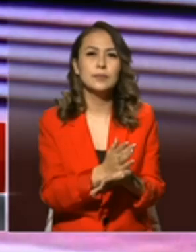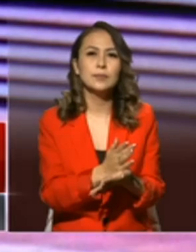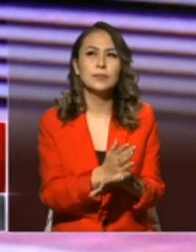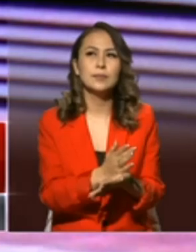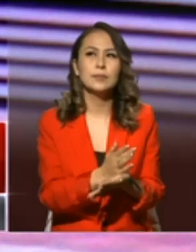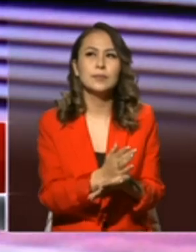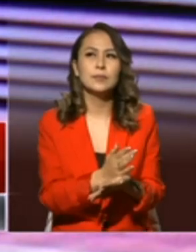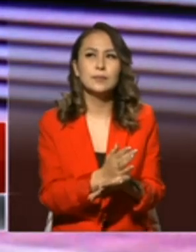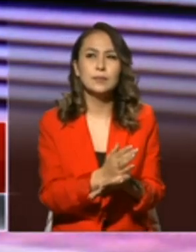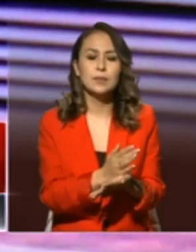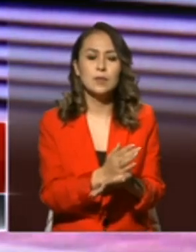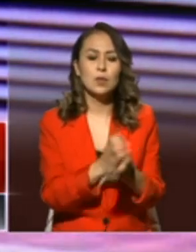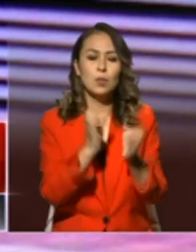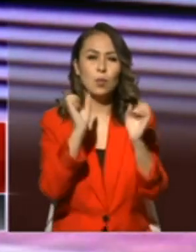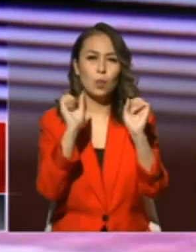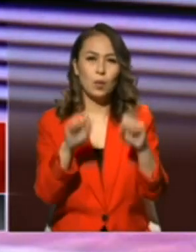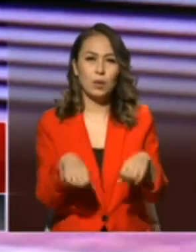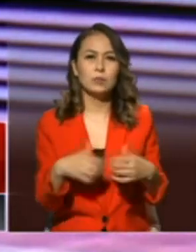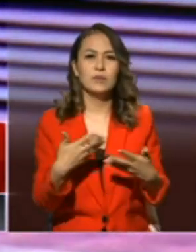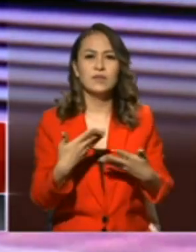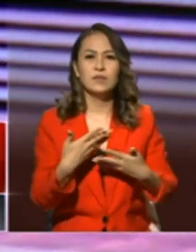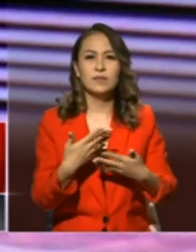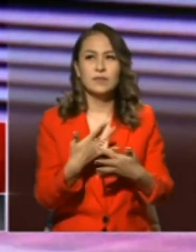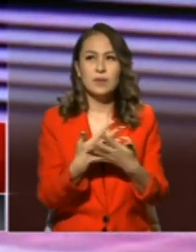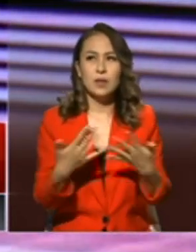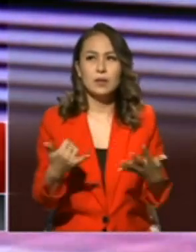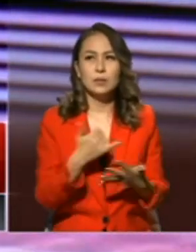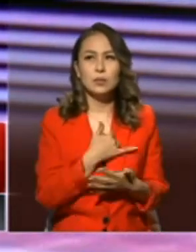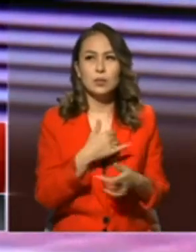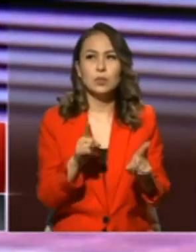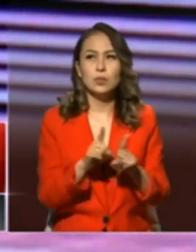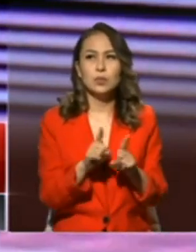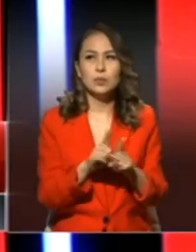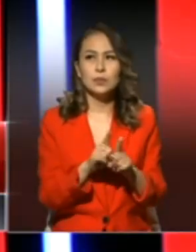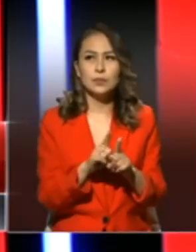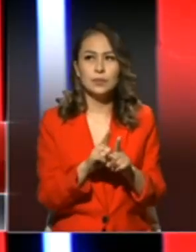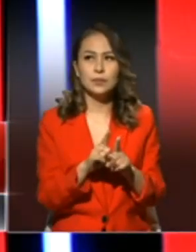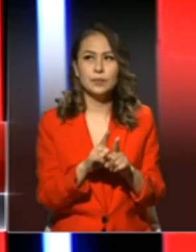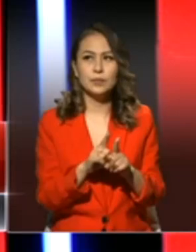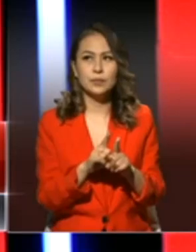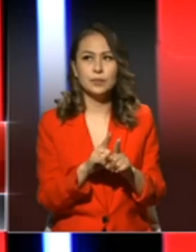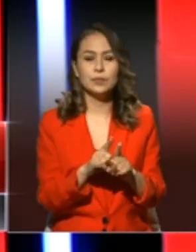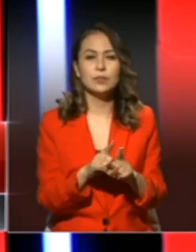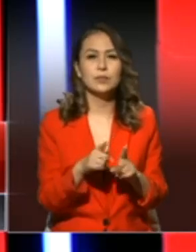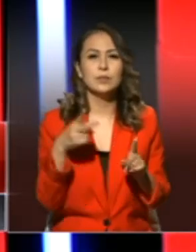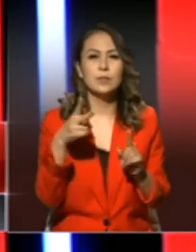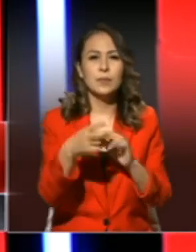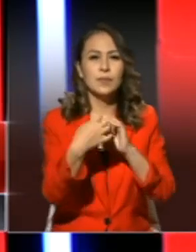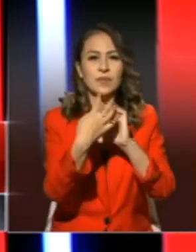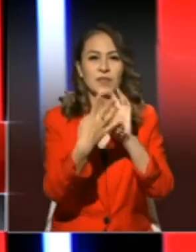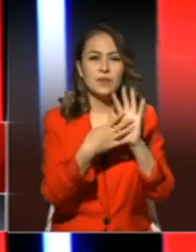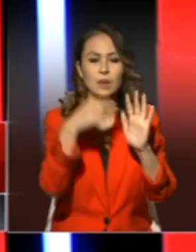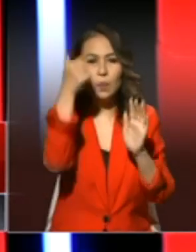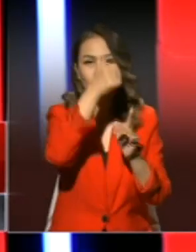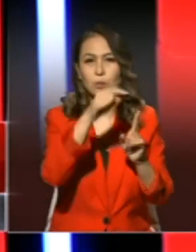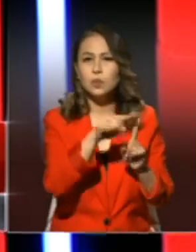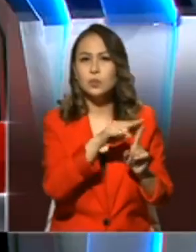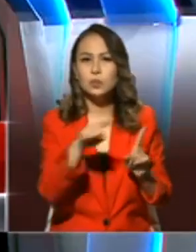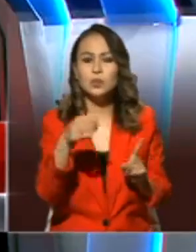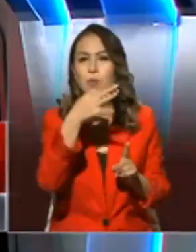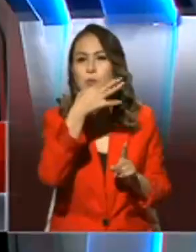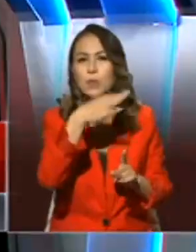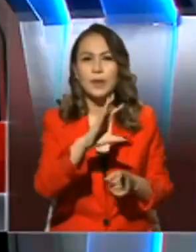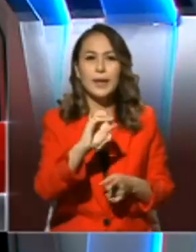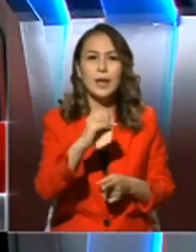органдарын тұрып ала береді. Түсіндіңіз ба? Бізде де солай еді. Бізде де, бізде призм согласия деген бар, 2019-дан бері қарап кез келген адам өзінің